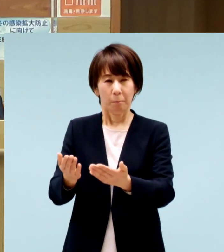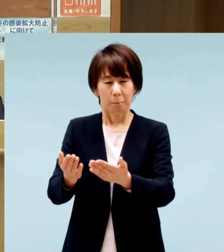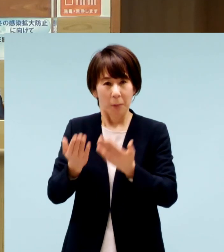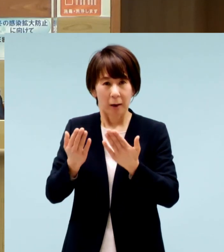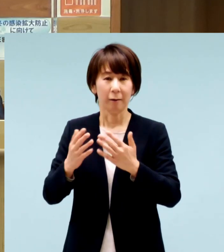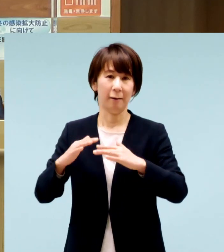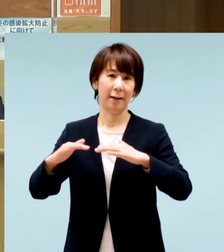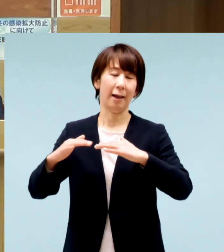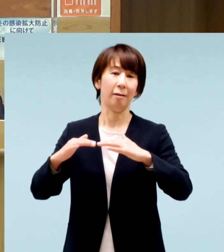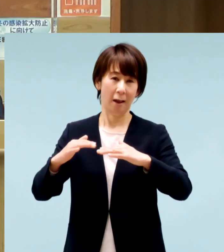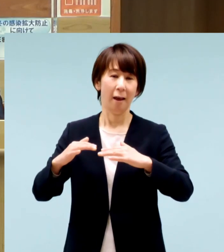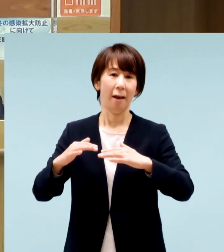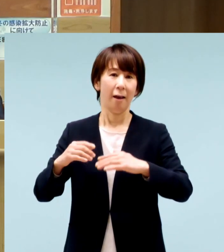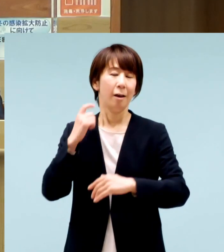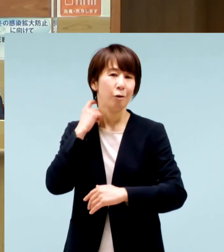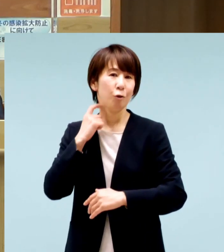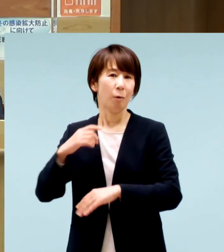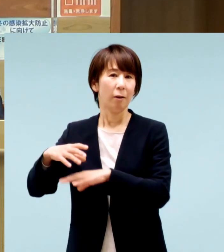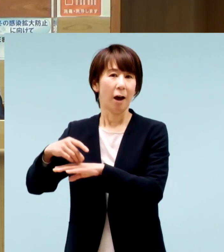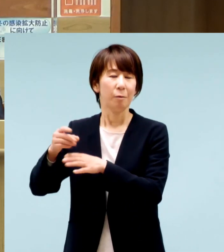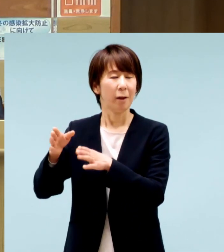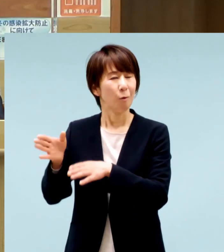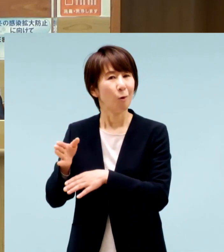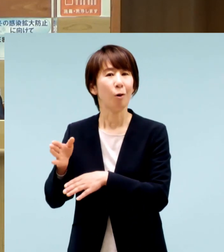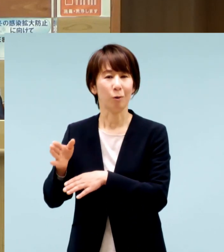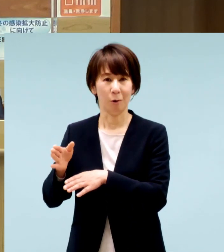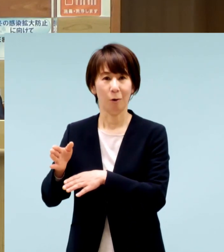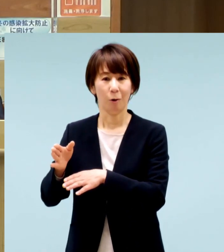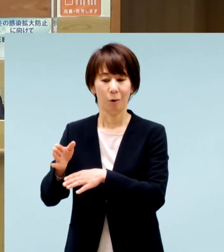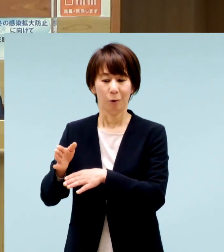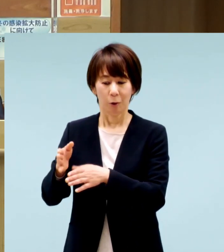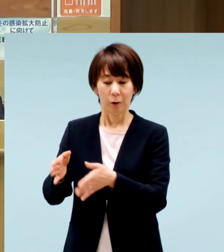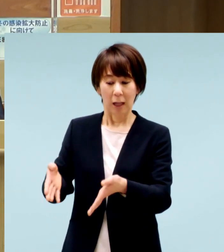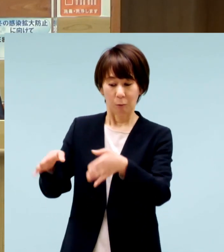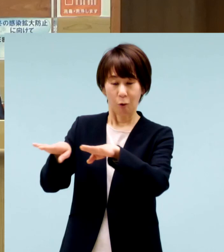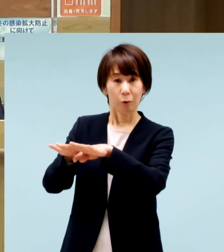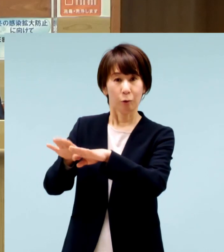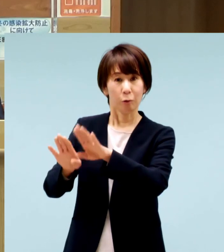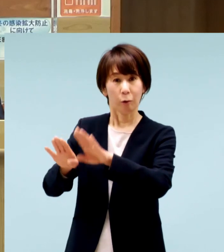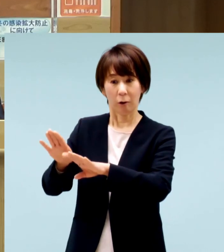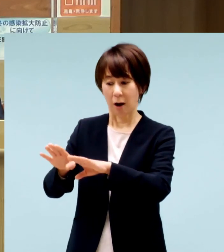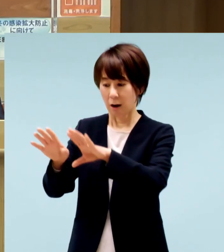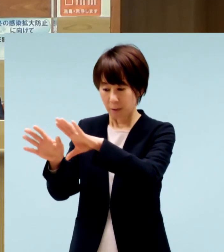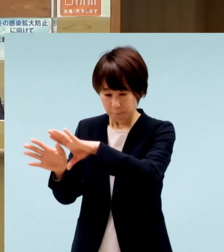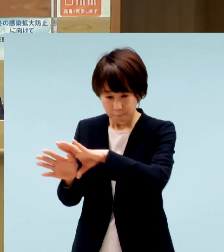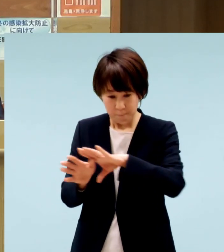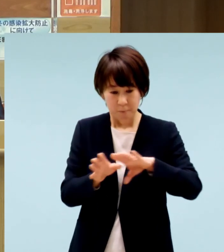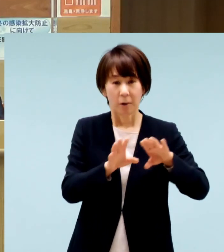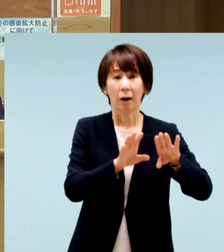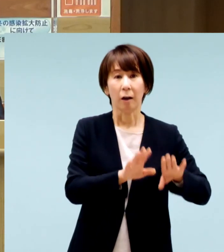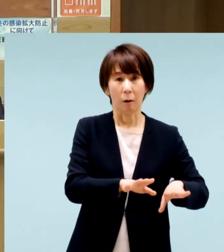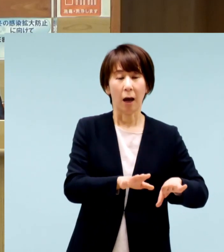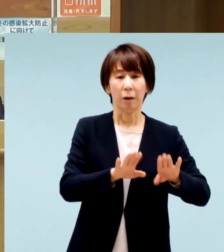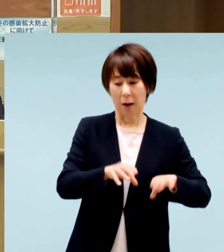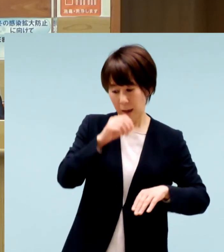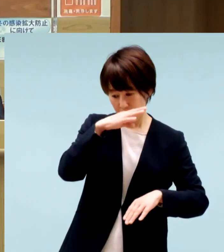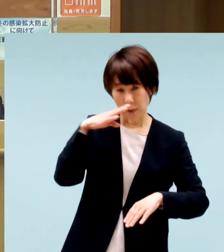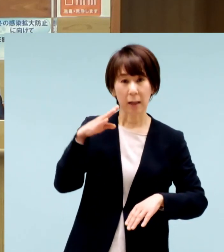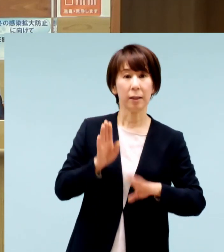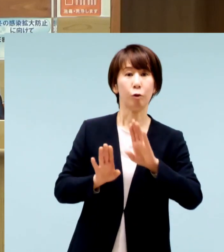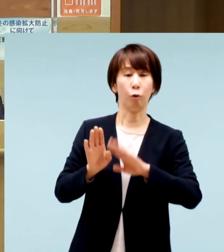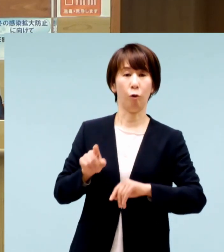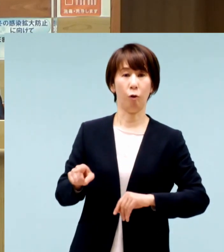昭和初期の建築物が良質な状況で維持されてきた ということの成果だと思っています。まあ、北海道どうし